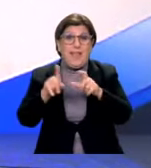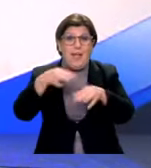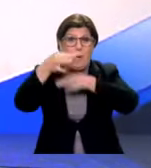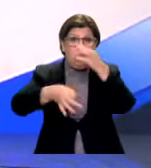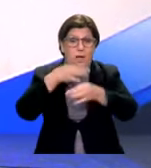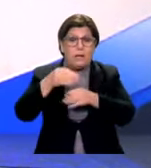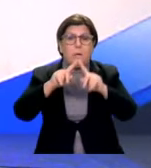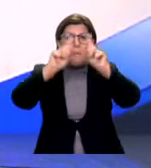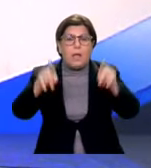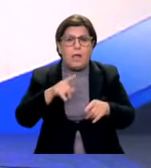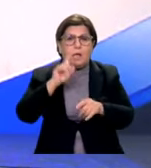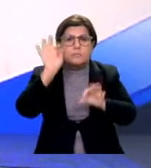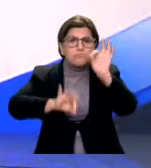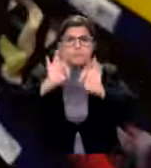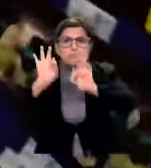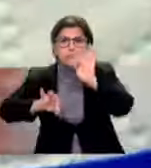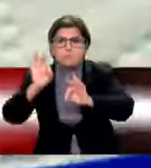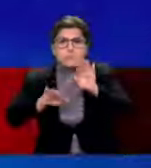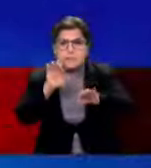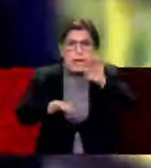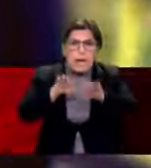gramaj oyunlarını yerinde görüntüledi.